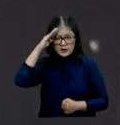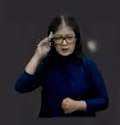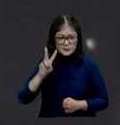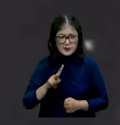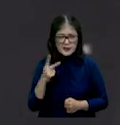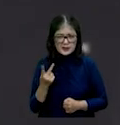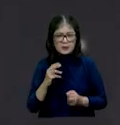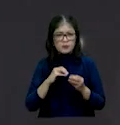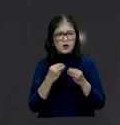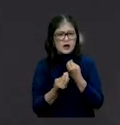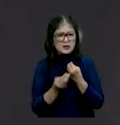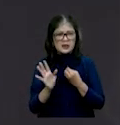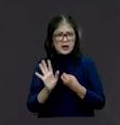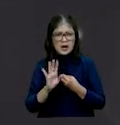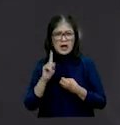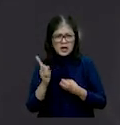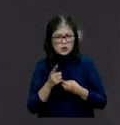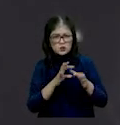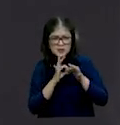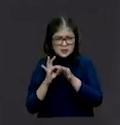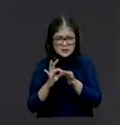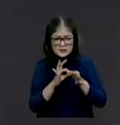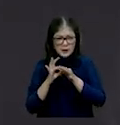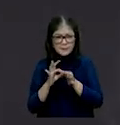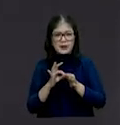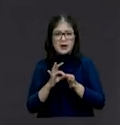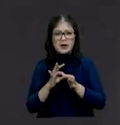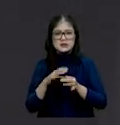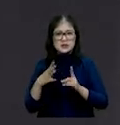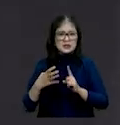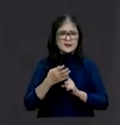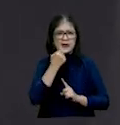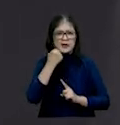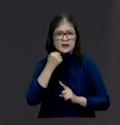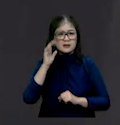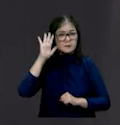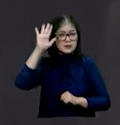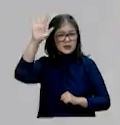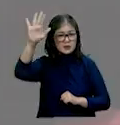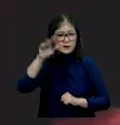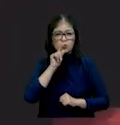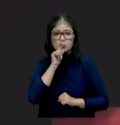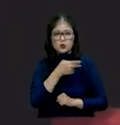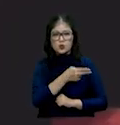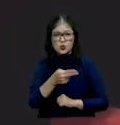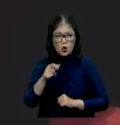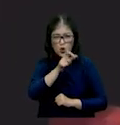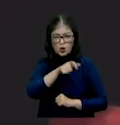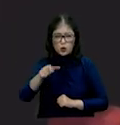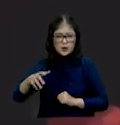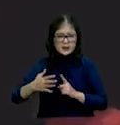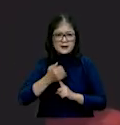add value and work together towards a common goal for a better future for everybody.